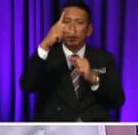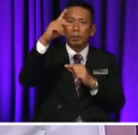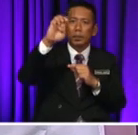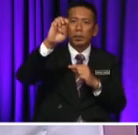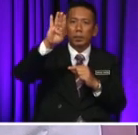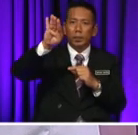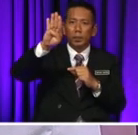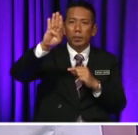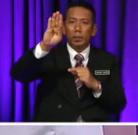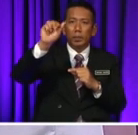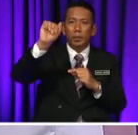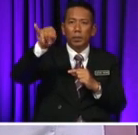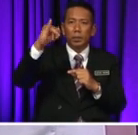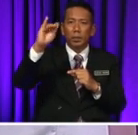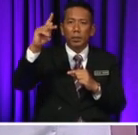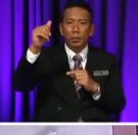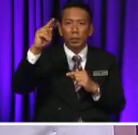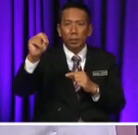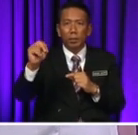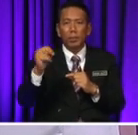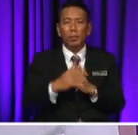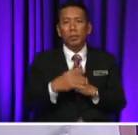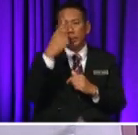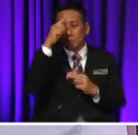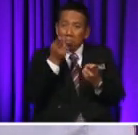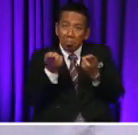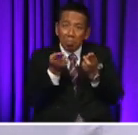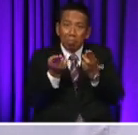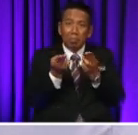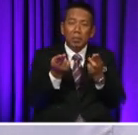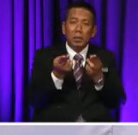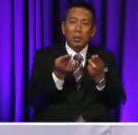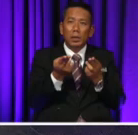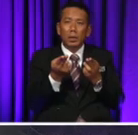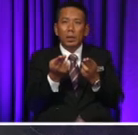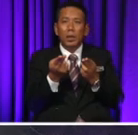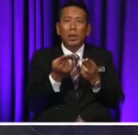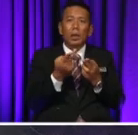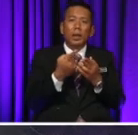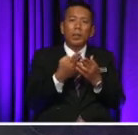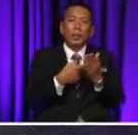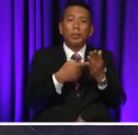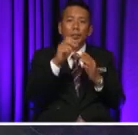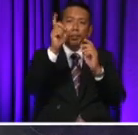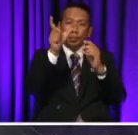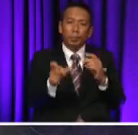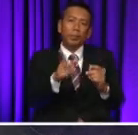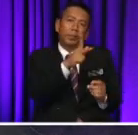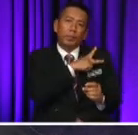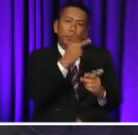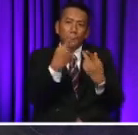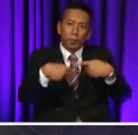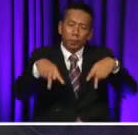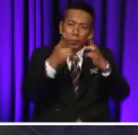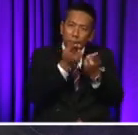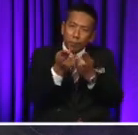untuk untuk menguruskan kebajikan jadi seorang ketua perlu menguruskan